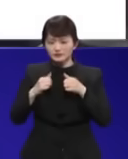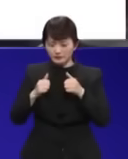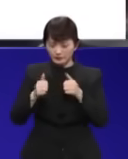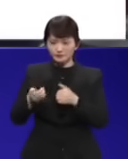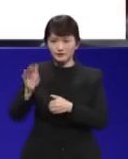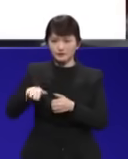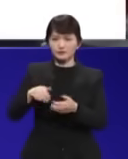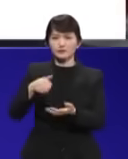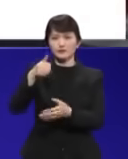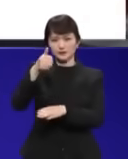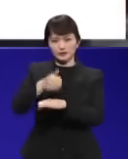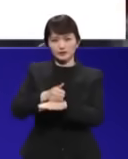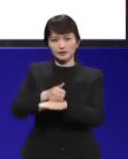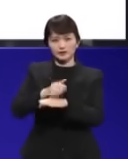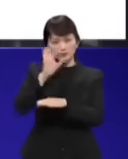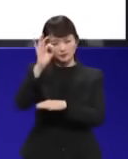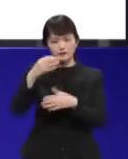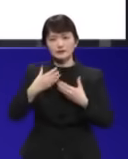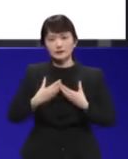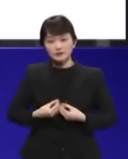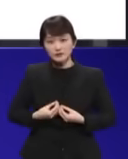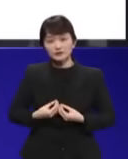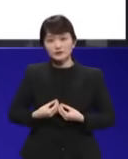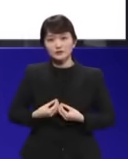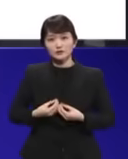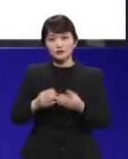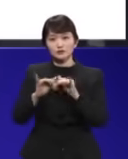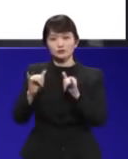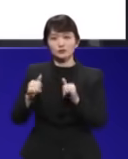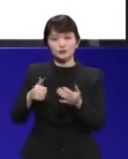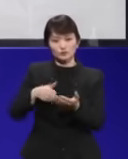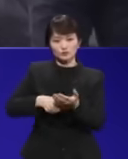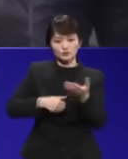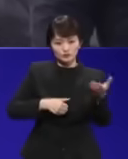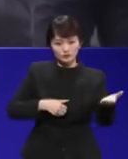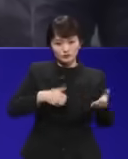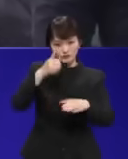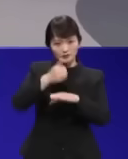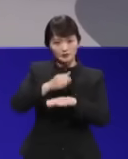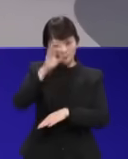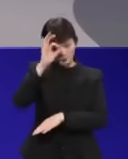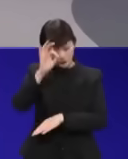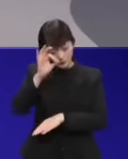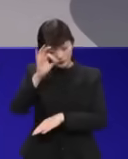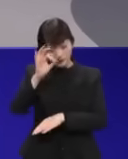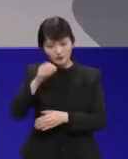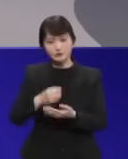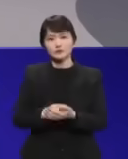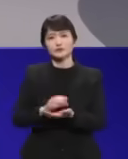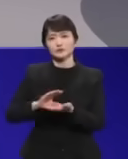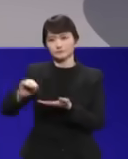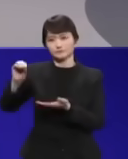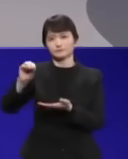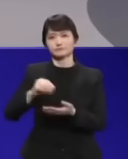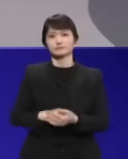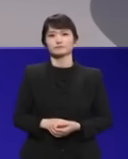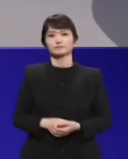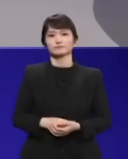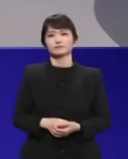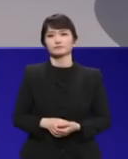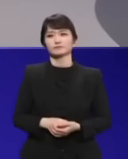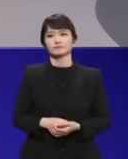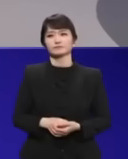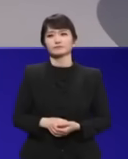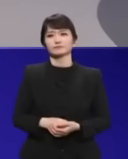국민의 선택을 지켜보면서 개표 결과를 지켜보겠다고 말하고 자리를 떴습니다네 오늘 한동훈 위원장 하루 종일 투표